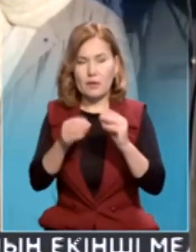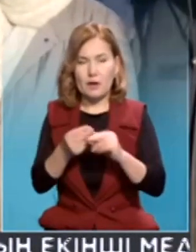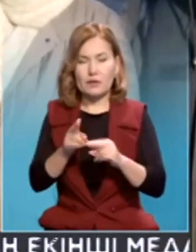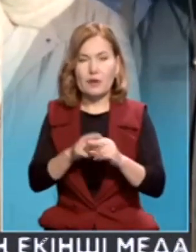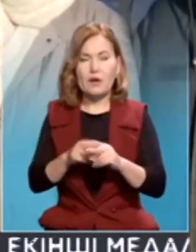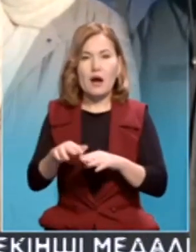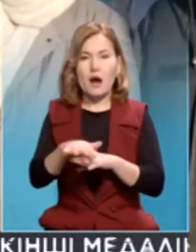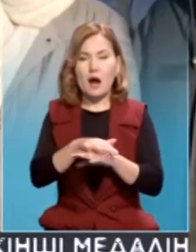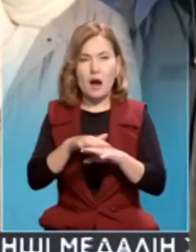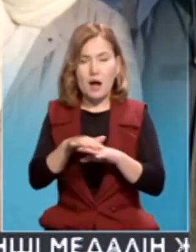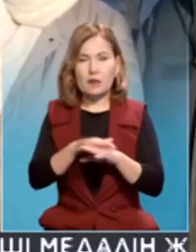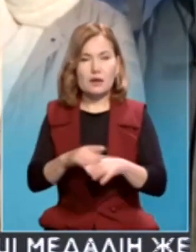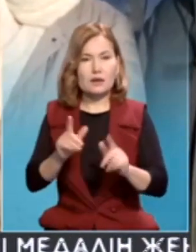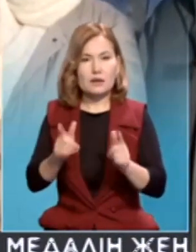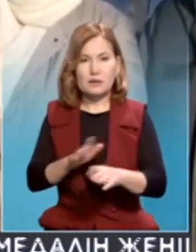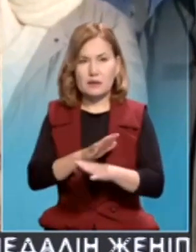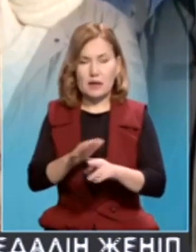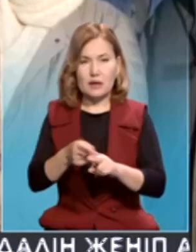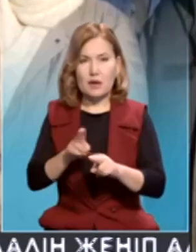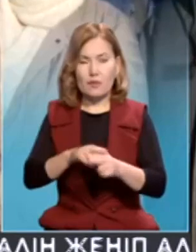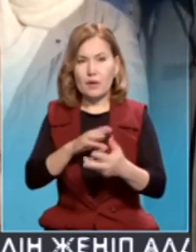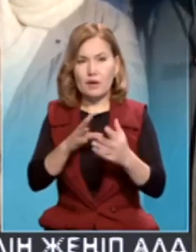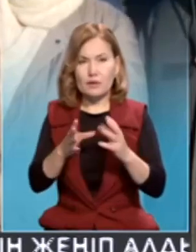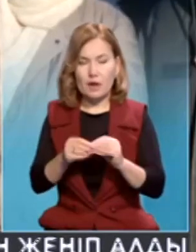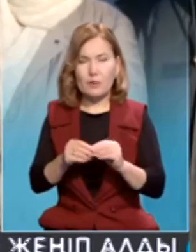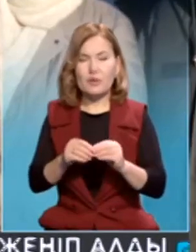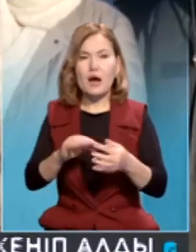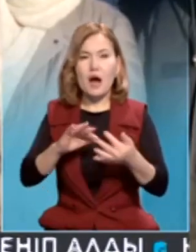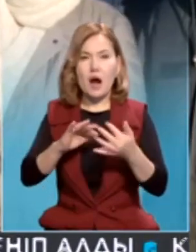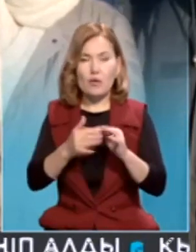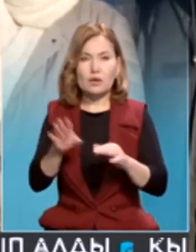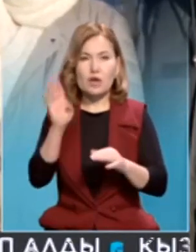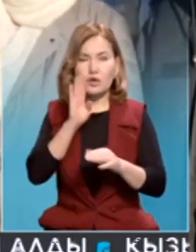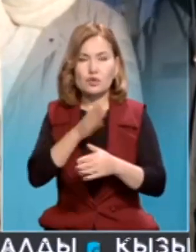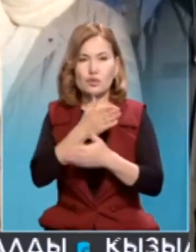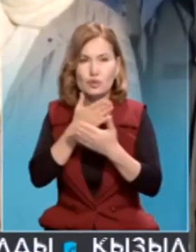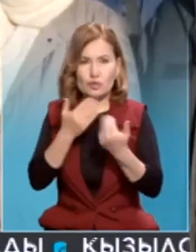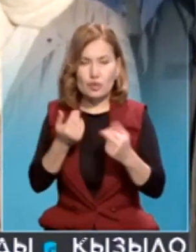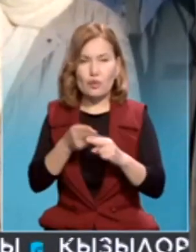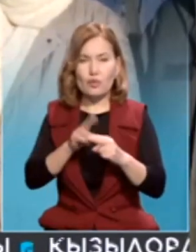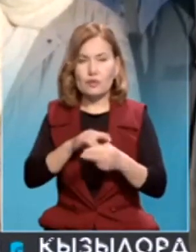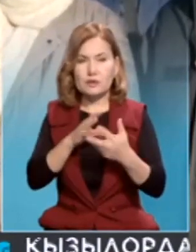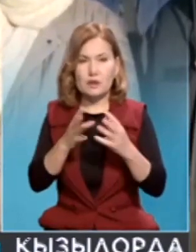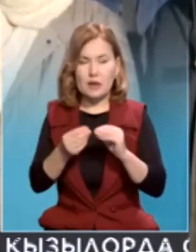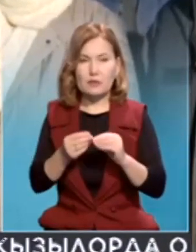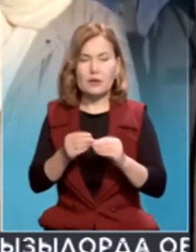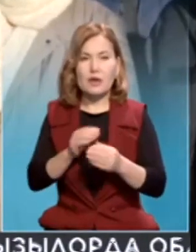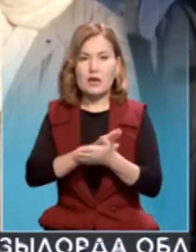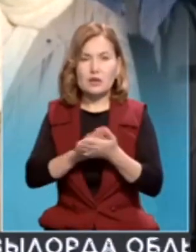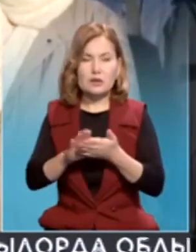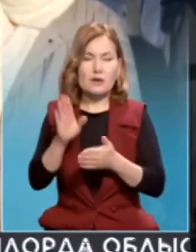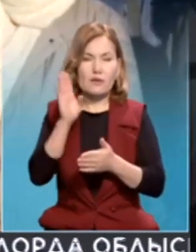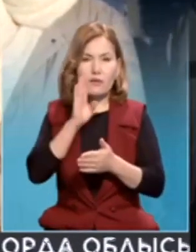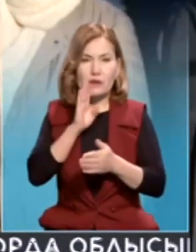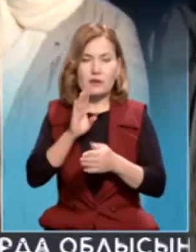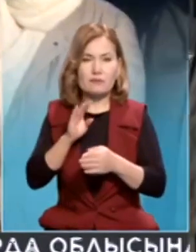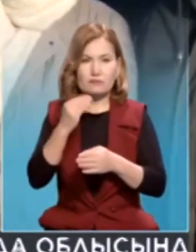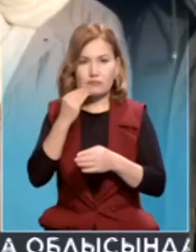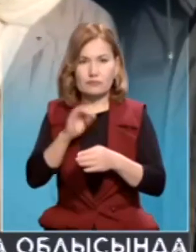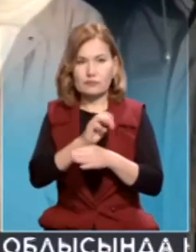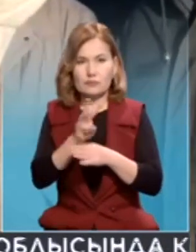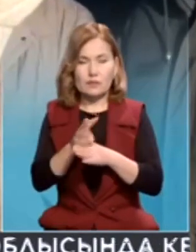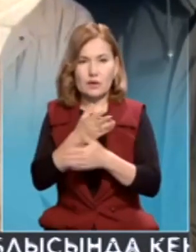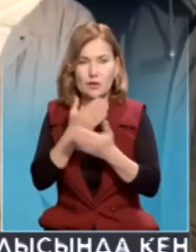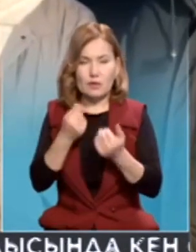келісімін алған жоқ. Мына мекемені батпақтан шығарып алудың арқасында осы ортадағы делдал мекемелерді комитеті үшін, ошым